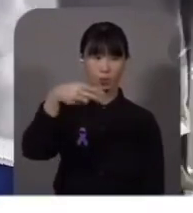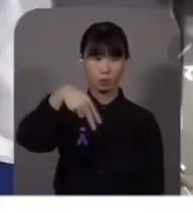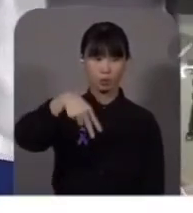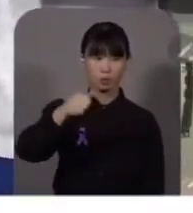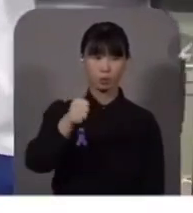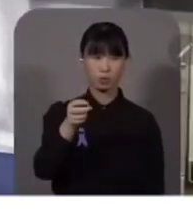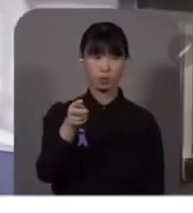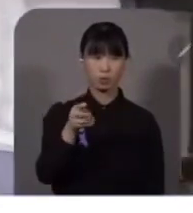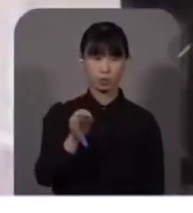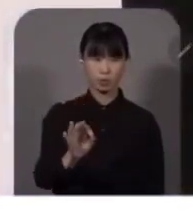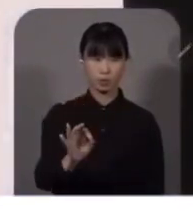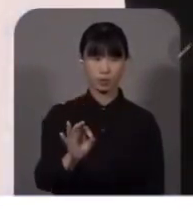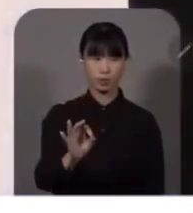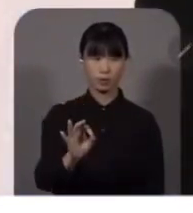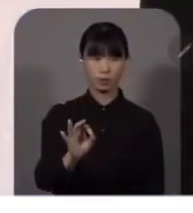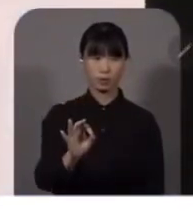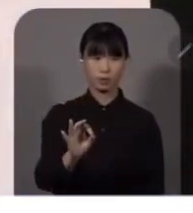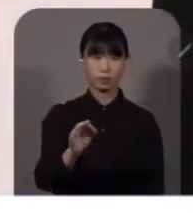노류영.